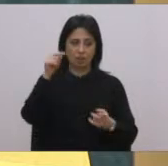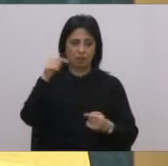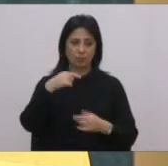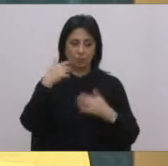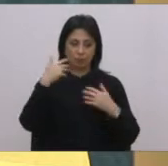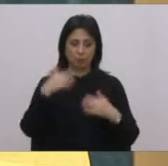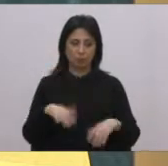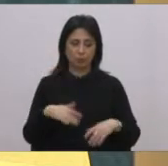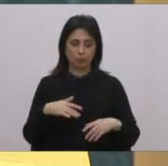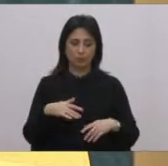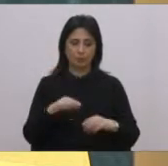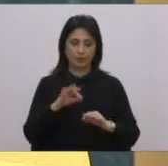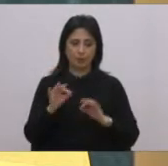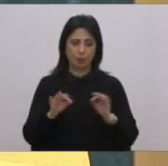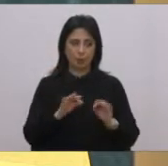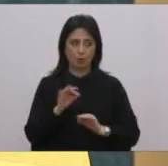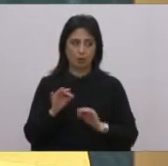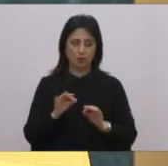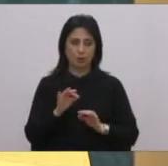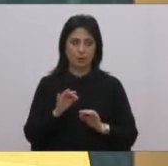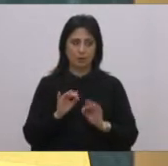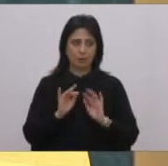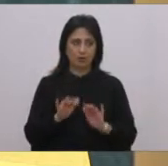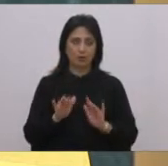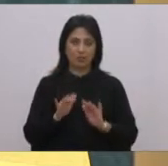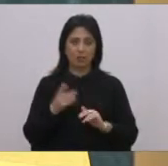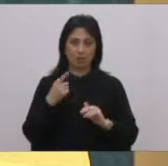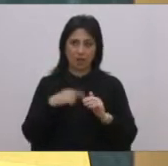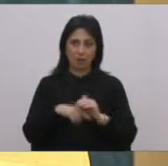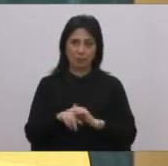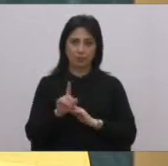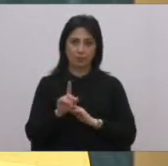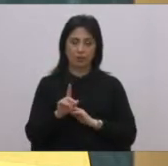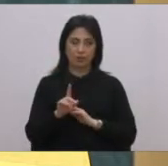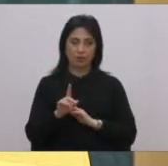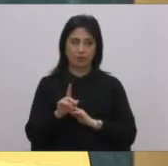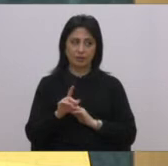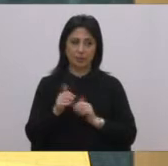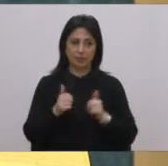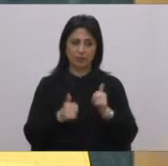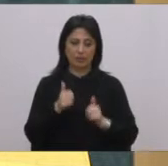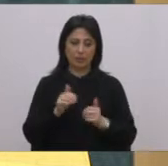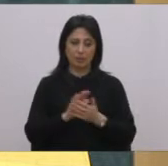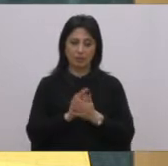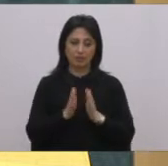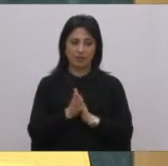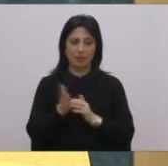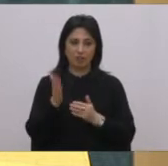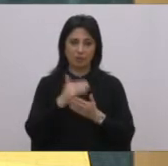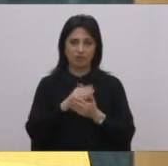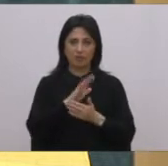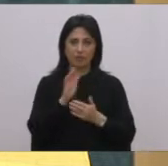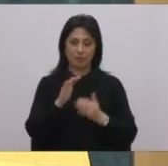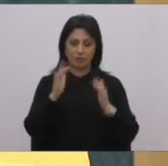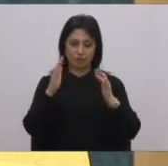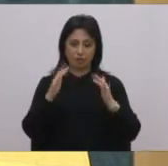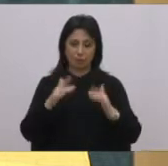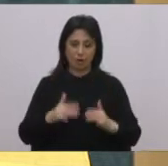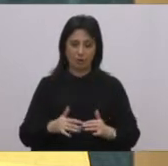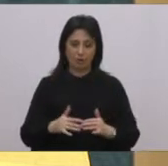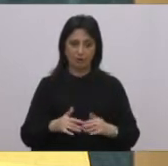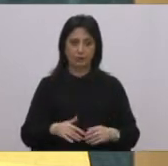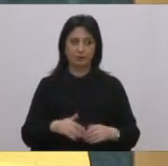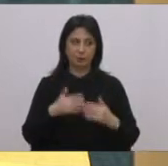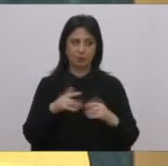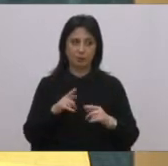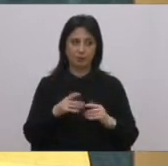უკვე პროექტის მიმდინარეობიდან გამომდინარე სატენდერო პირობები ასე შემდეგ ეს ყველაფერი ჩამოყალიბდება და